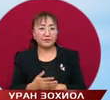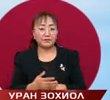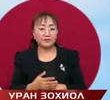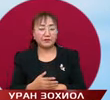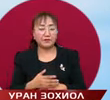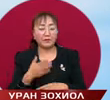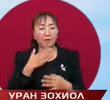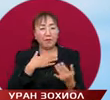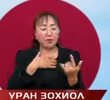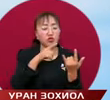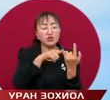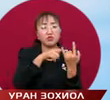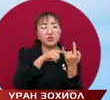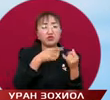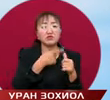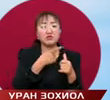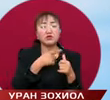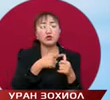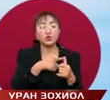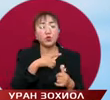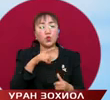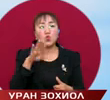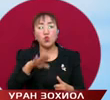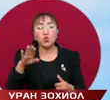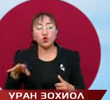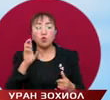маань атыг маань андахгүй хүүхдийн бор эцгэх.